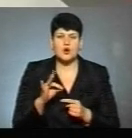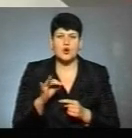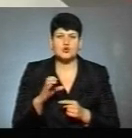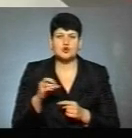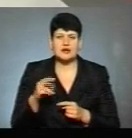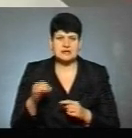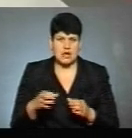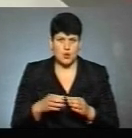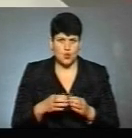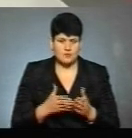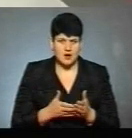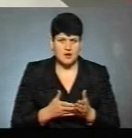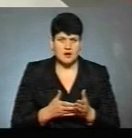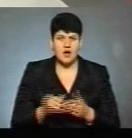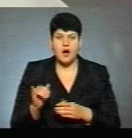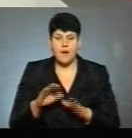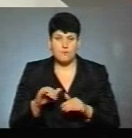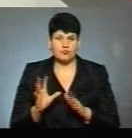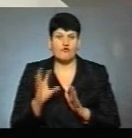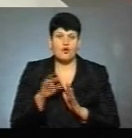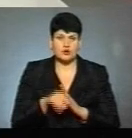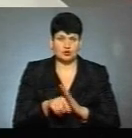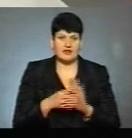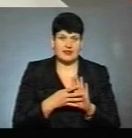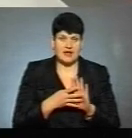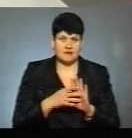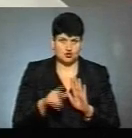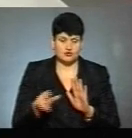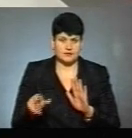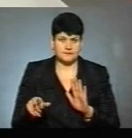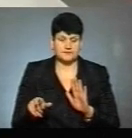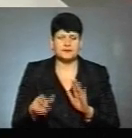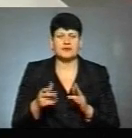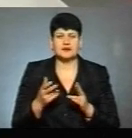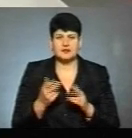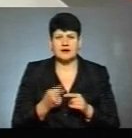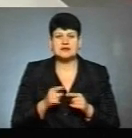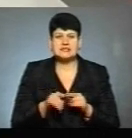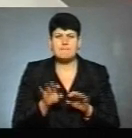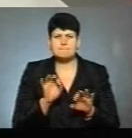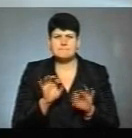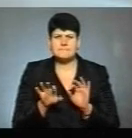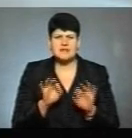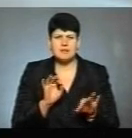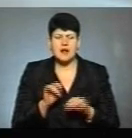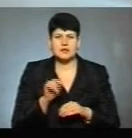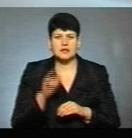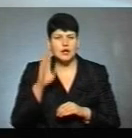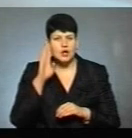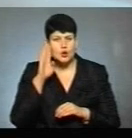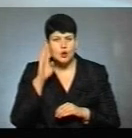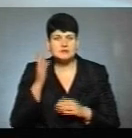групу. І тоді до неї входило 9, так, чоловік? Так. Це підбирали таких хлопців, ну,